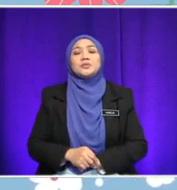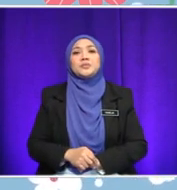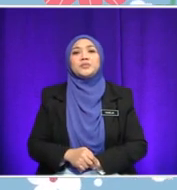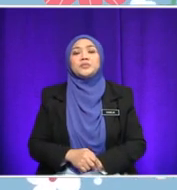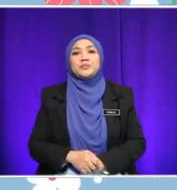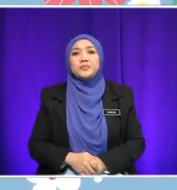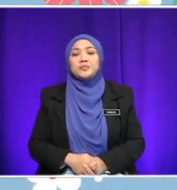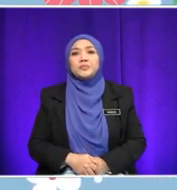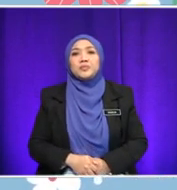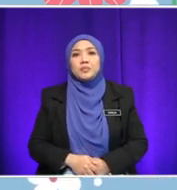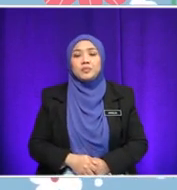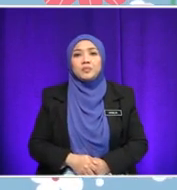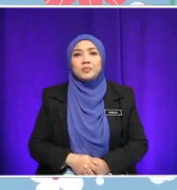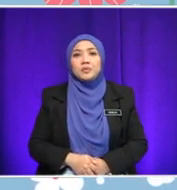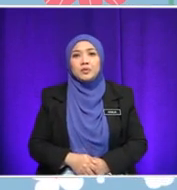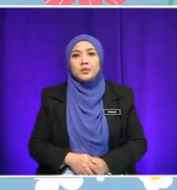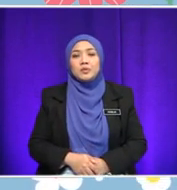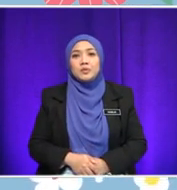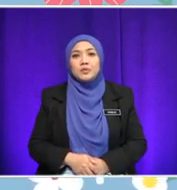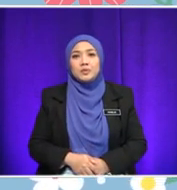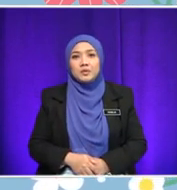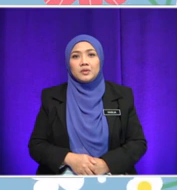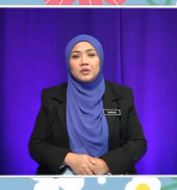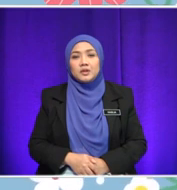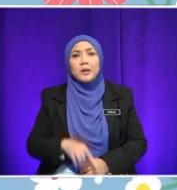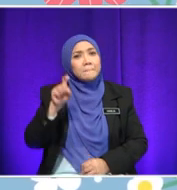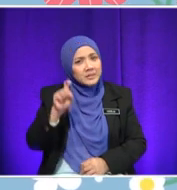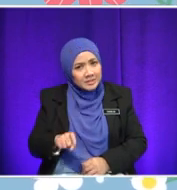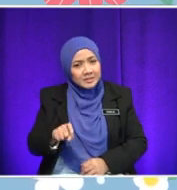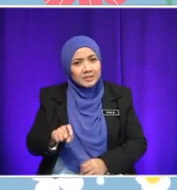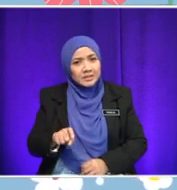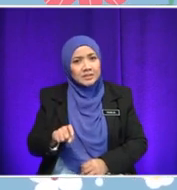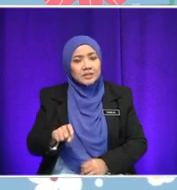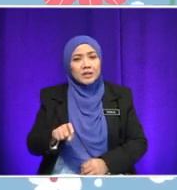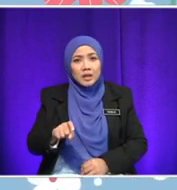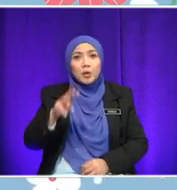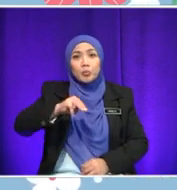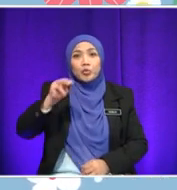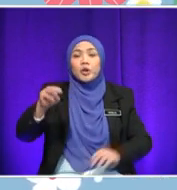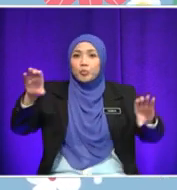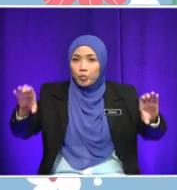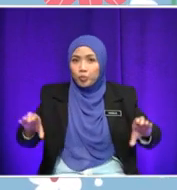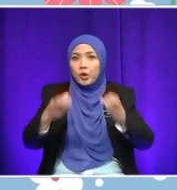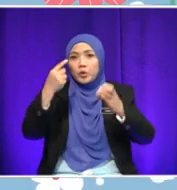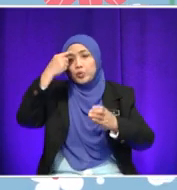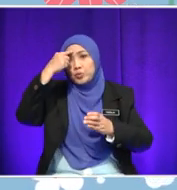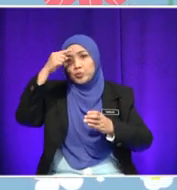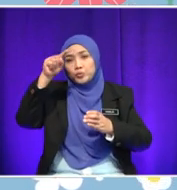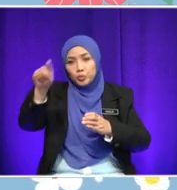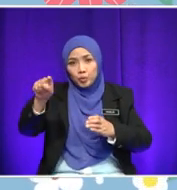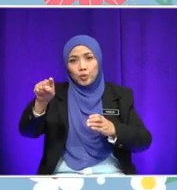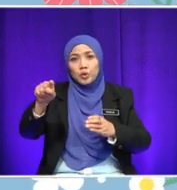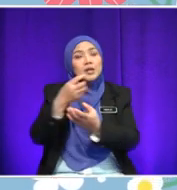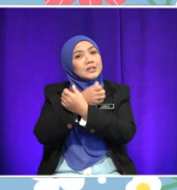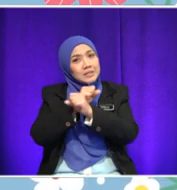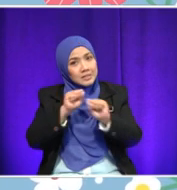modul lengkap yang perlu dan harus murid lengkapkan semasa berada di bengkel sekolah ataupun